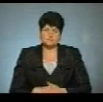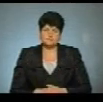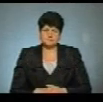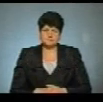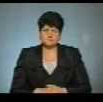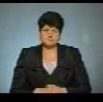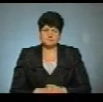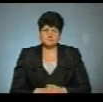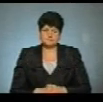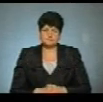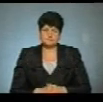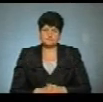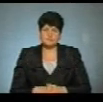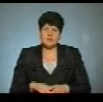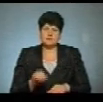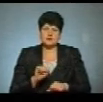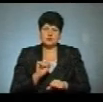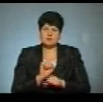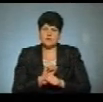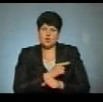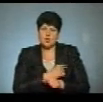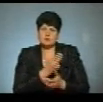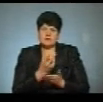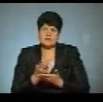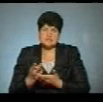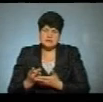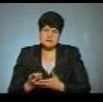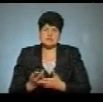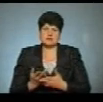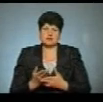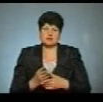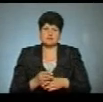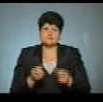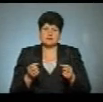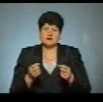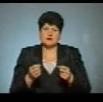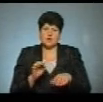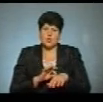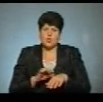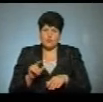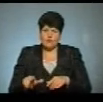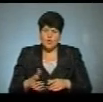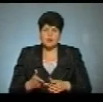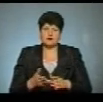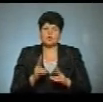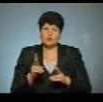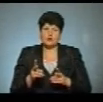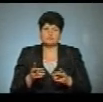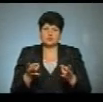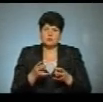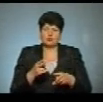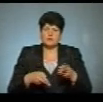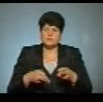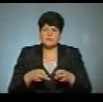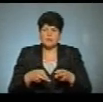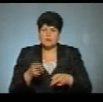Богайчук. Призупинено госпіталізацію ургентних хворих. Ургентні хворі, які потребують оперативних